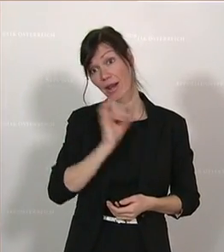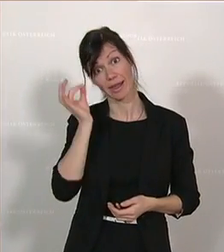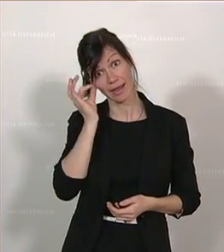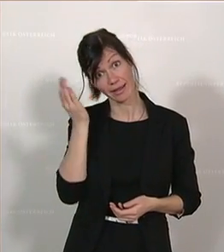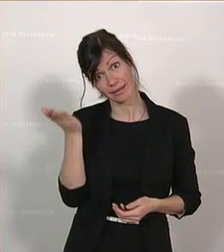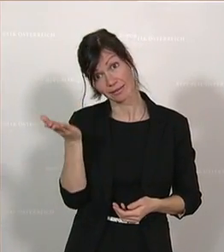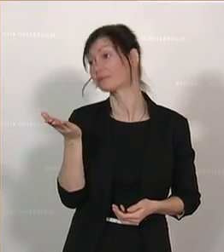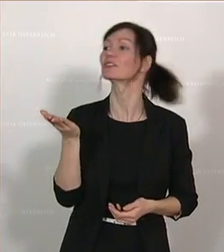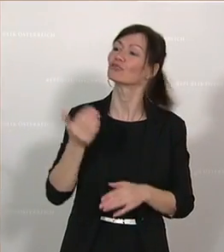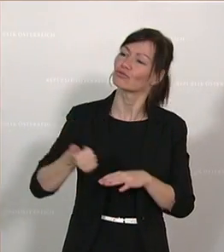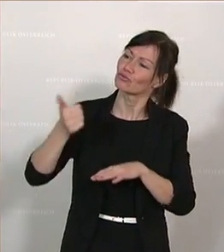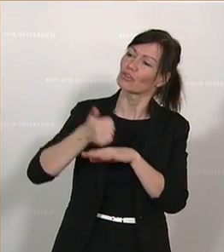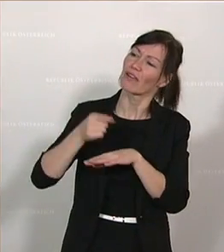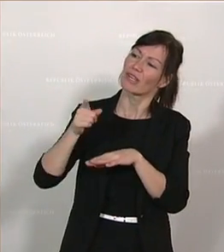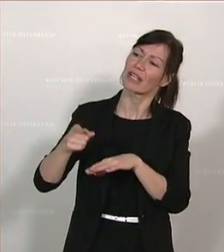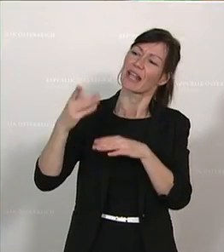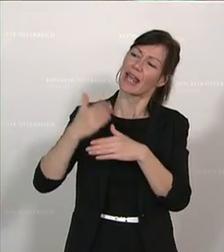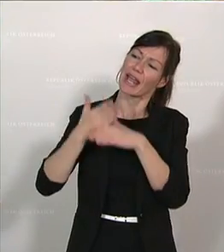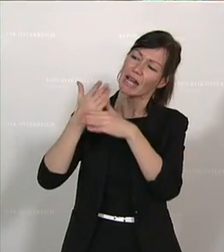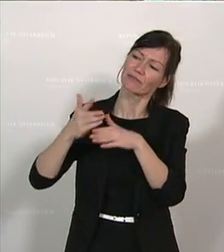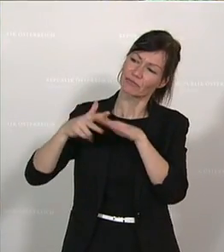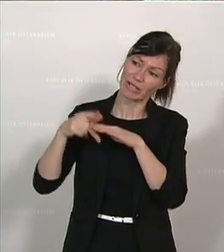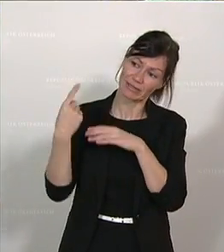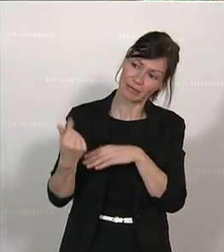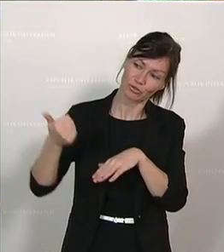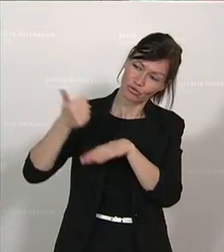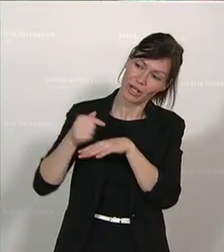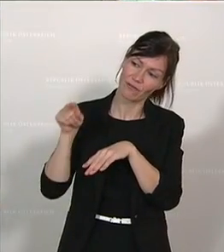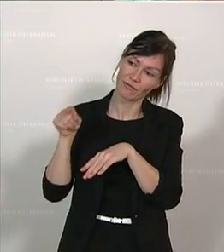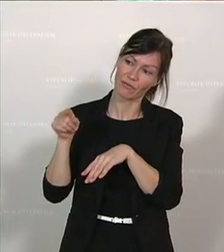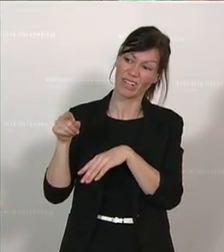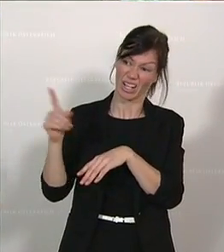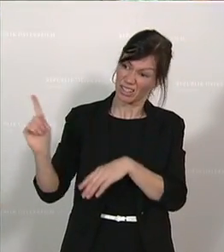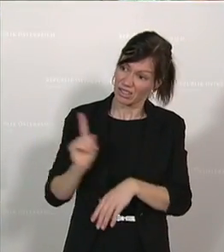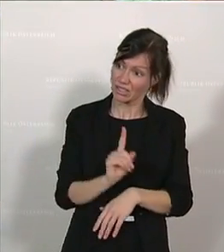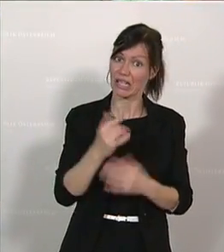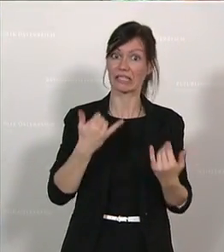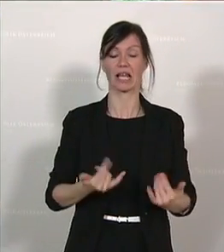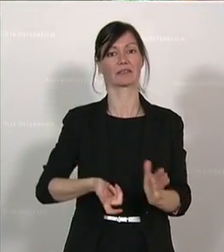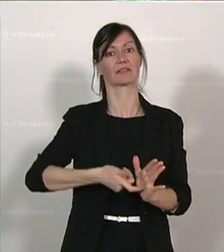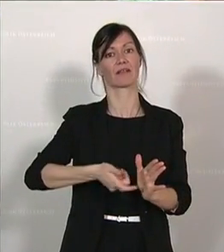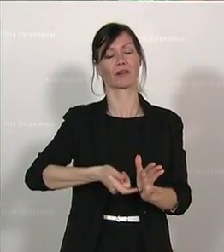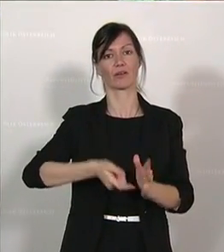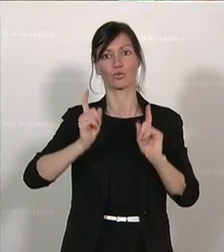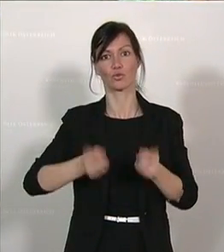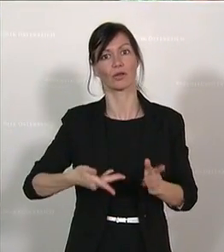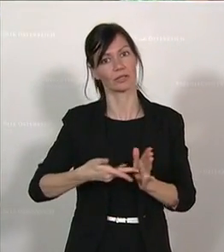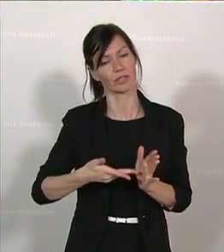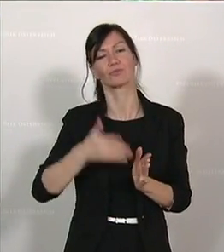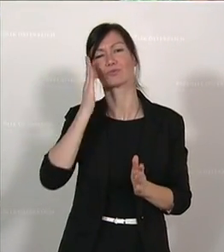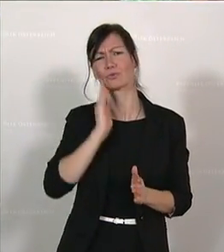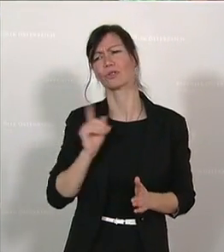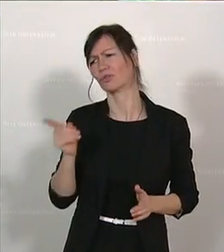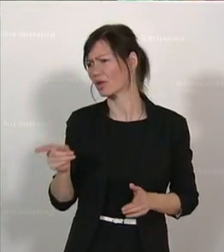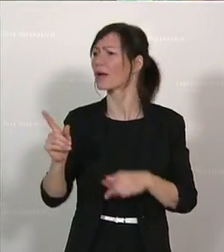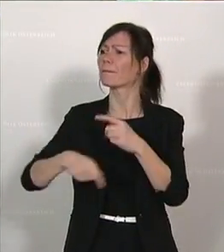es wäre gut, als Chefin des Hilfswerks dafür Sorge zu tragen, wenn Sie hier sich schon herstellen, die Österreicher auffordern, sich testen zu lassen, lassen Sie